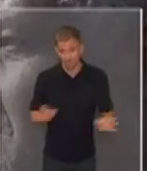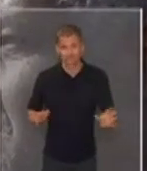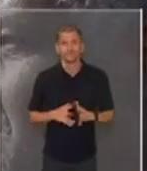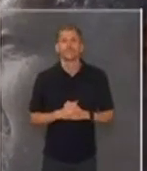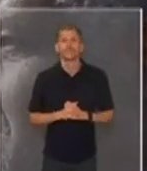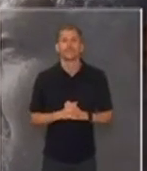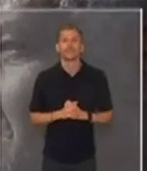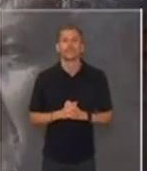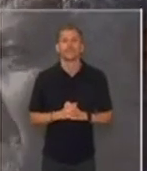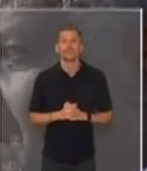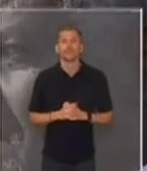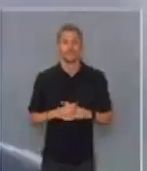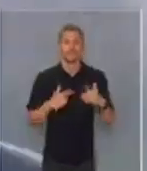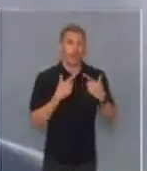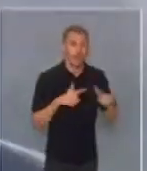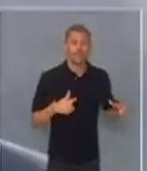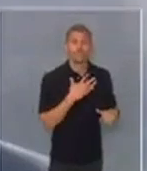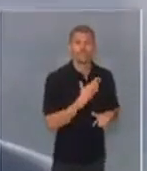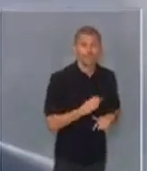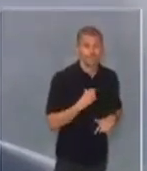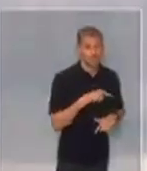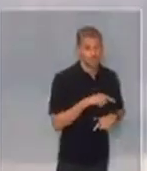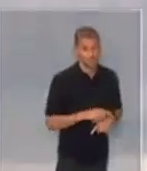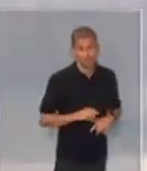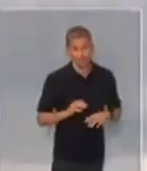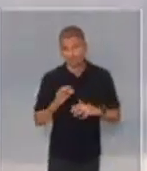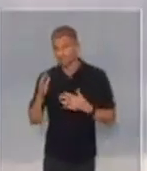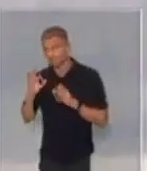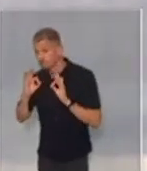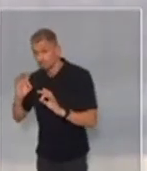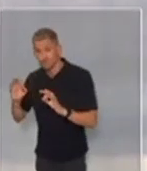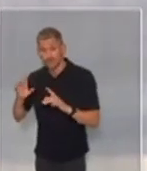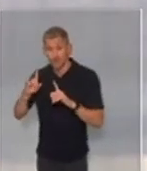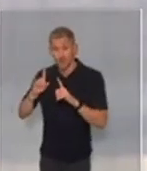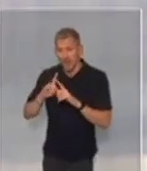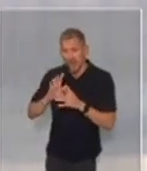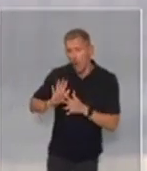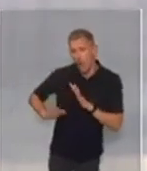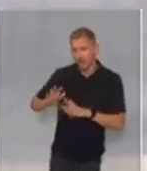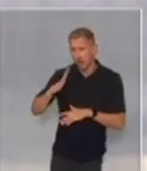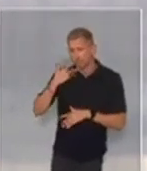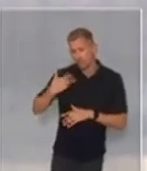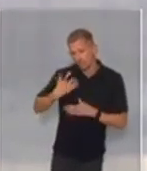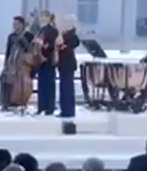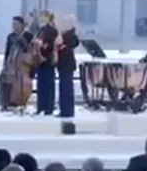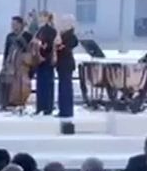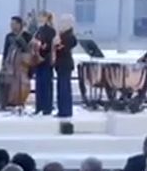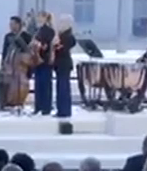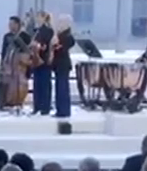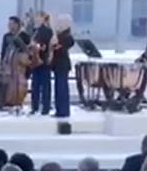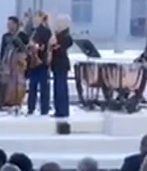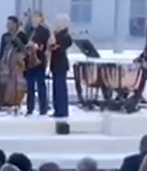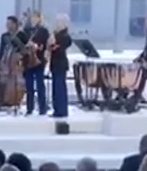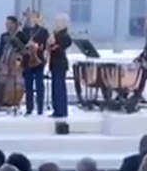France-Afrique. Elle n'est pas seulement hexagonale et ou africaine. Elle est mondiale.